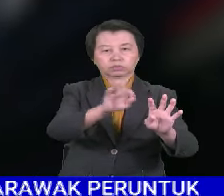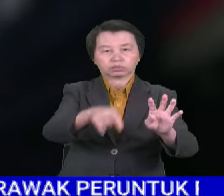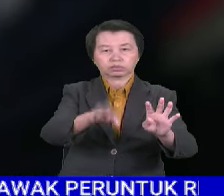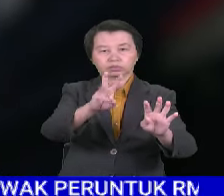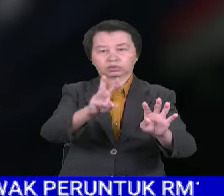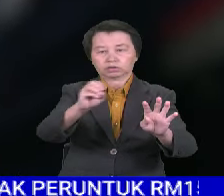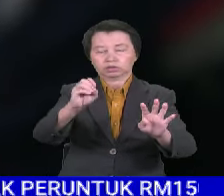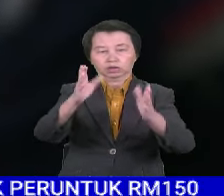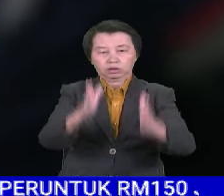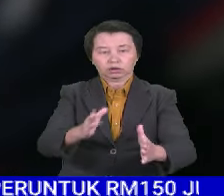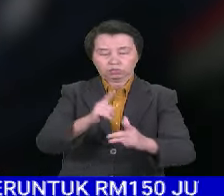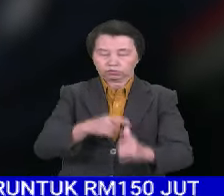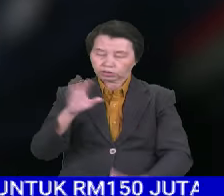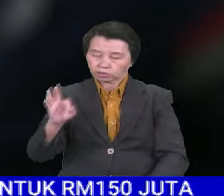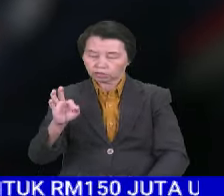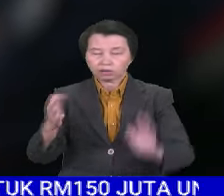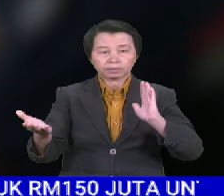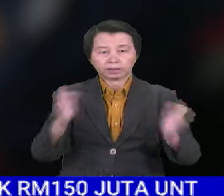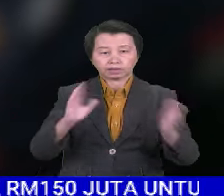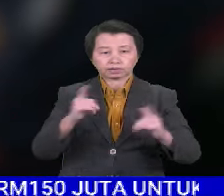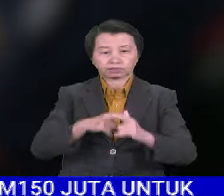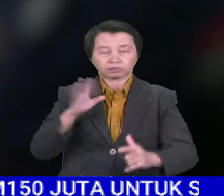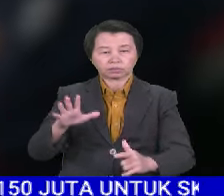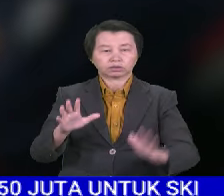496,600 orang pada September berbanding Ogos